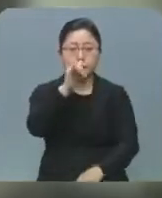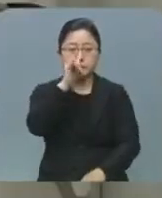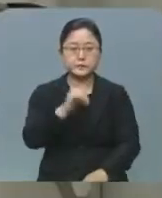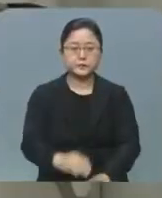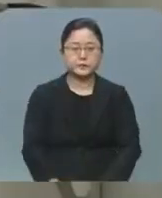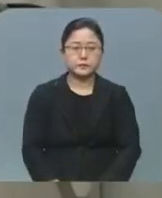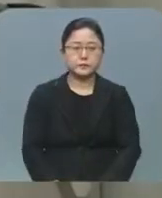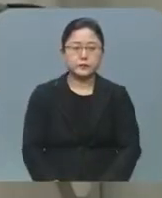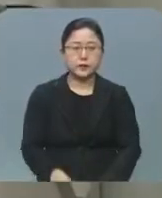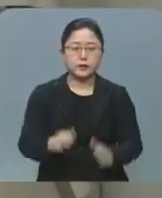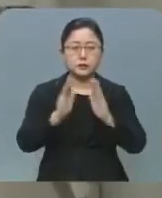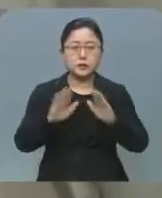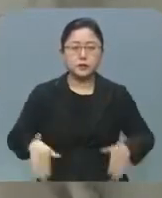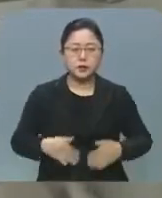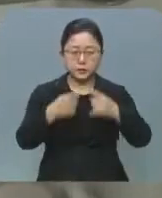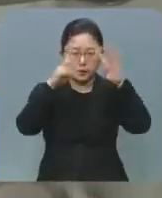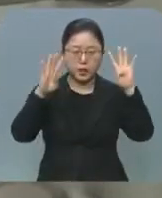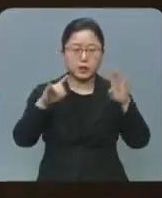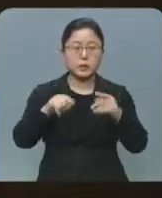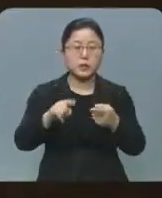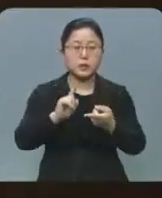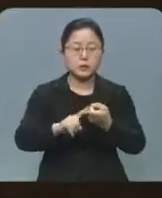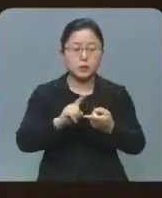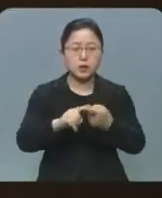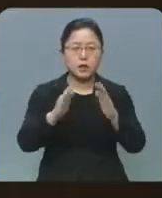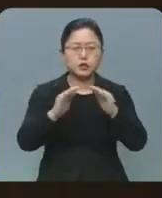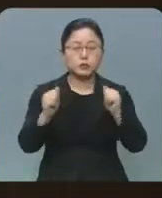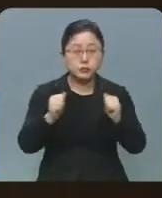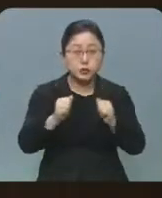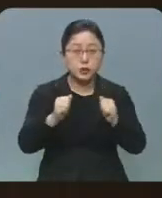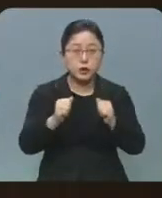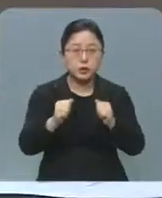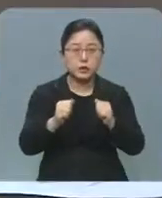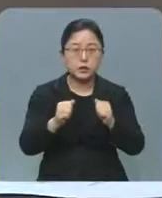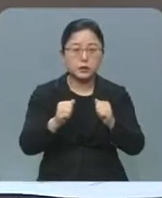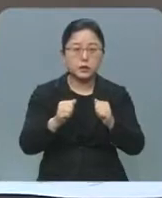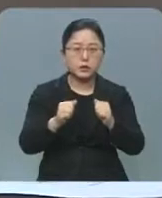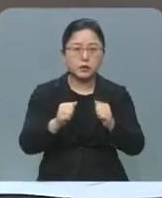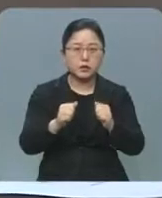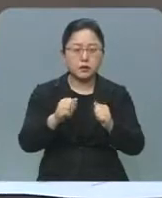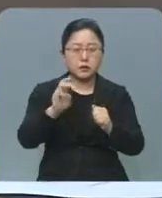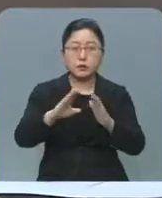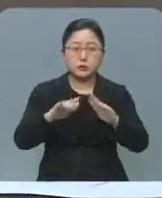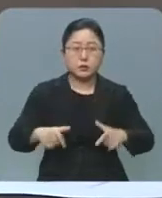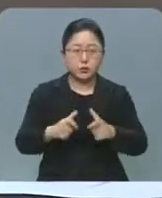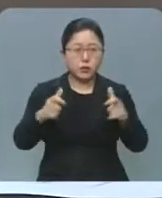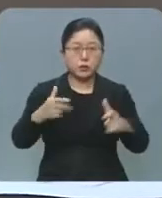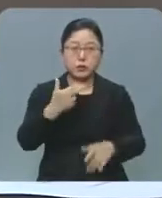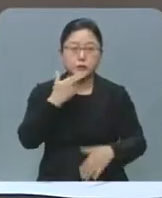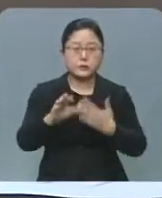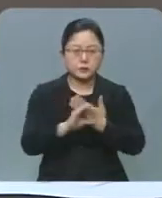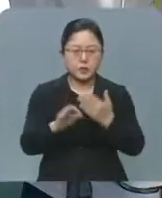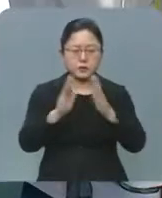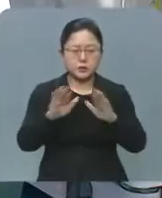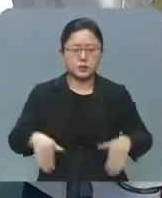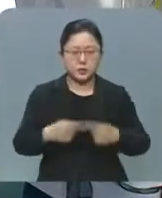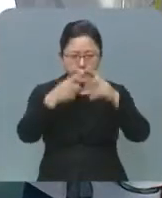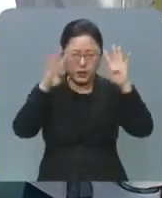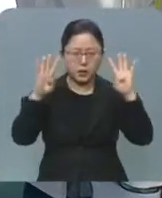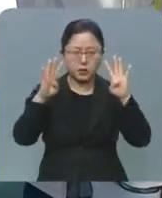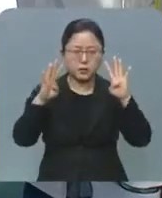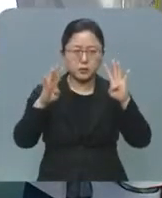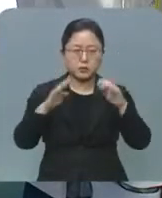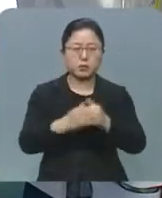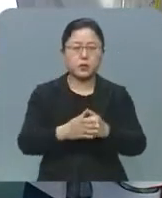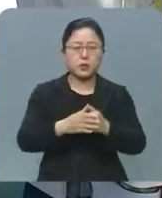주장했습니다. 전남대는 이와 관련해 전북대가 지역 범위를 광주 전남으로 확대하지 않을 경우 전남대의 의학계열